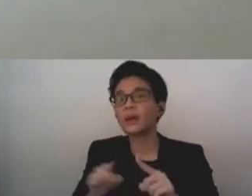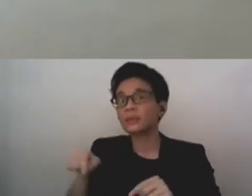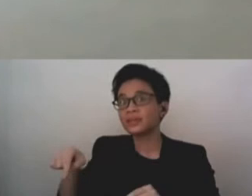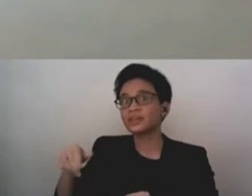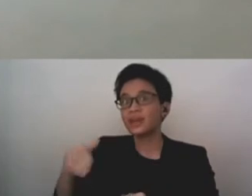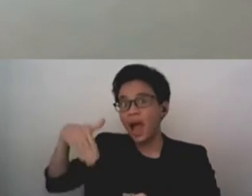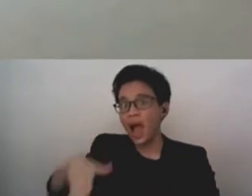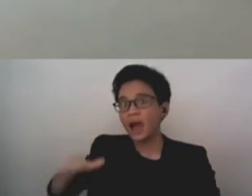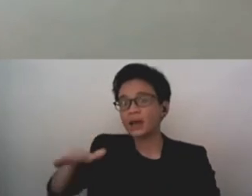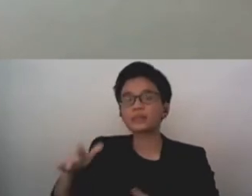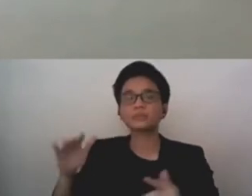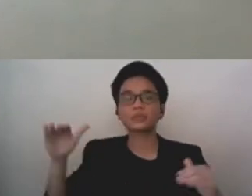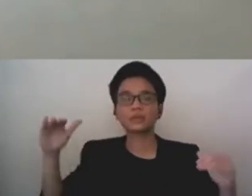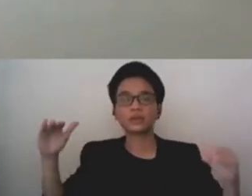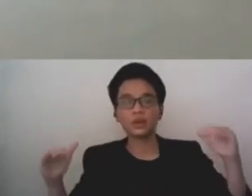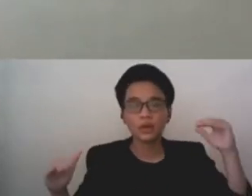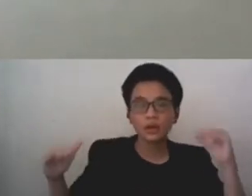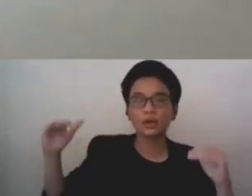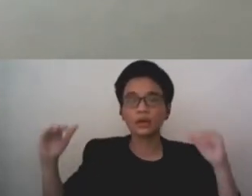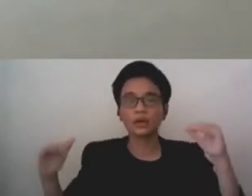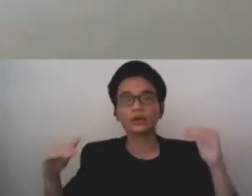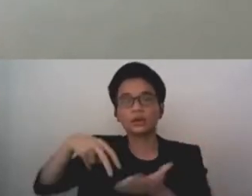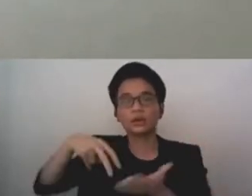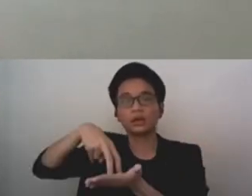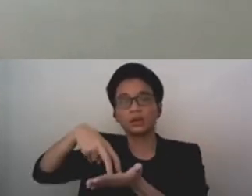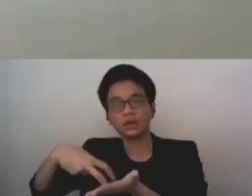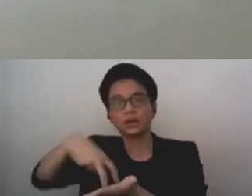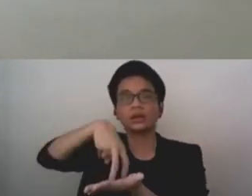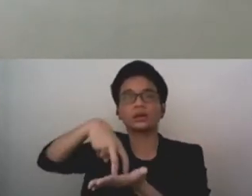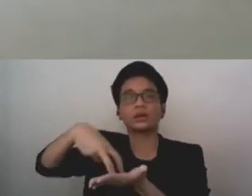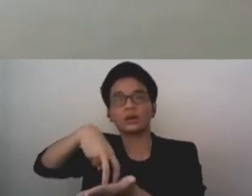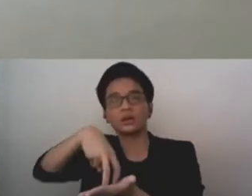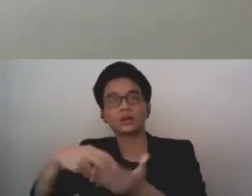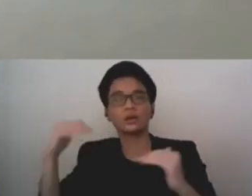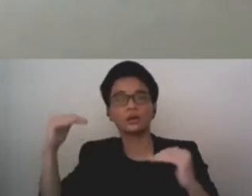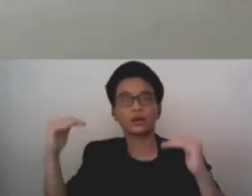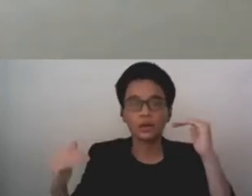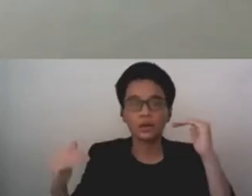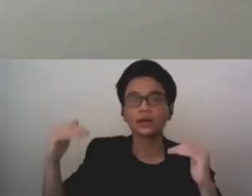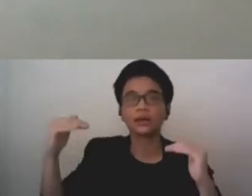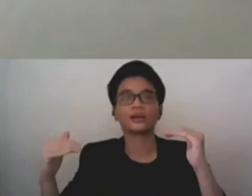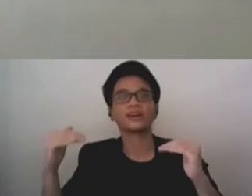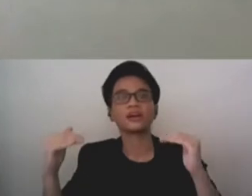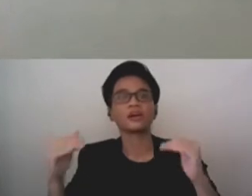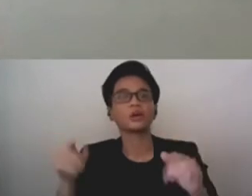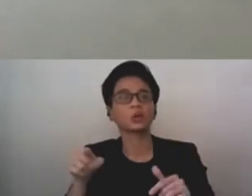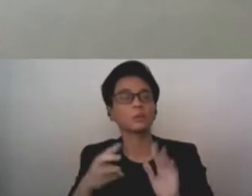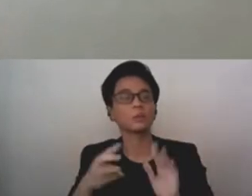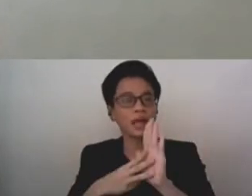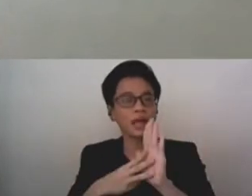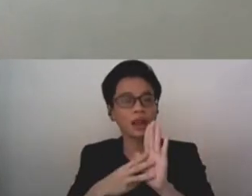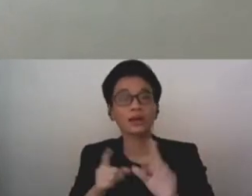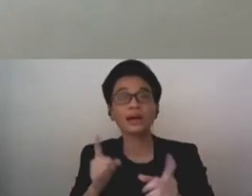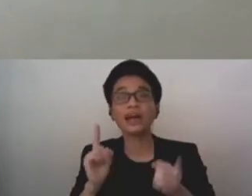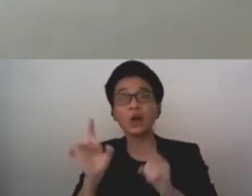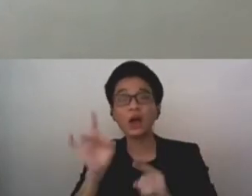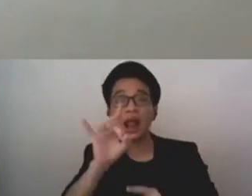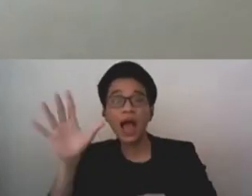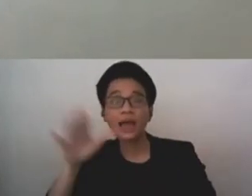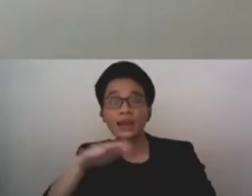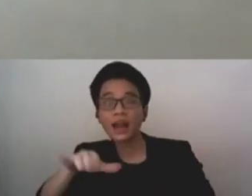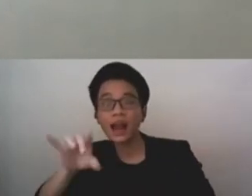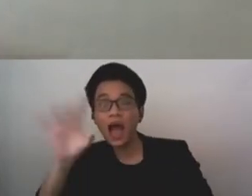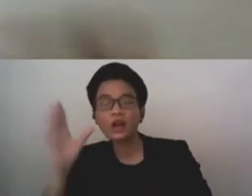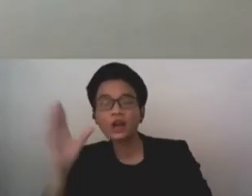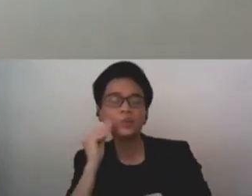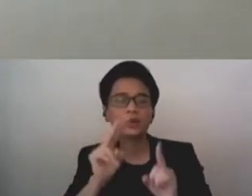jadi keseimbangannya dia itu terganggu. Jadi dia tidak seperti yang dia bisa, misalnya usia harusnya